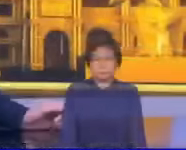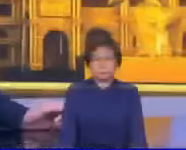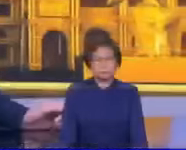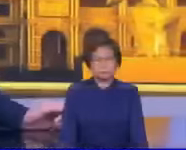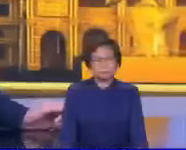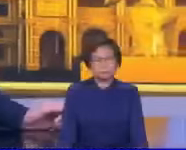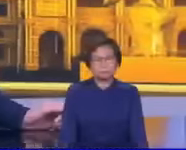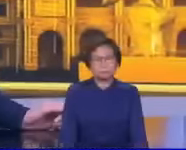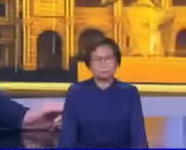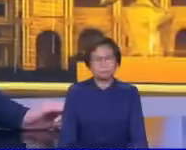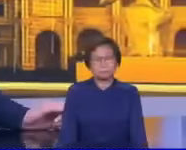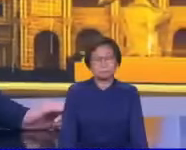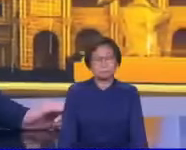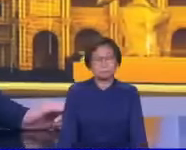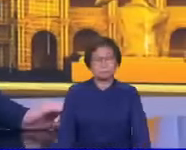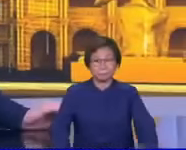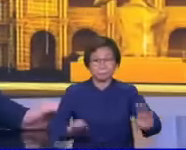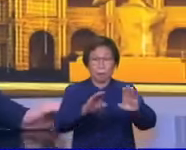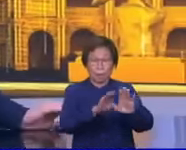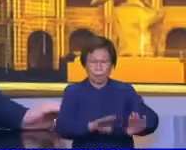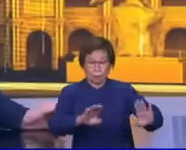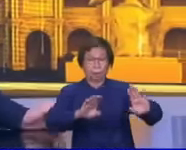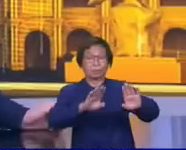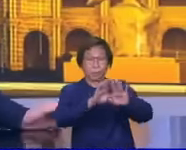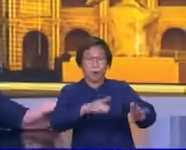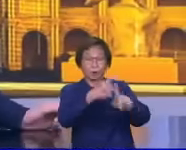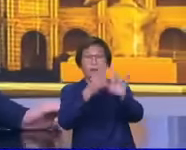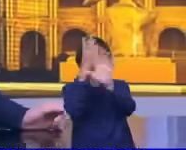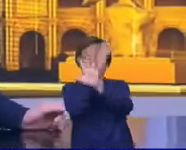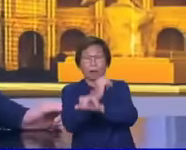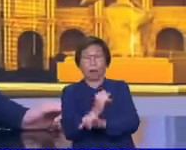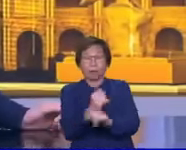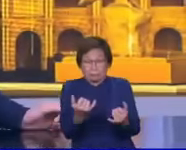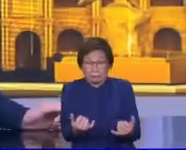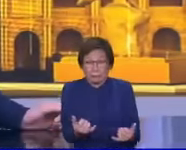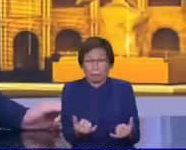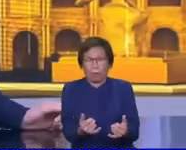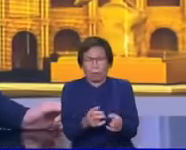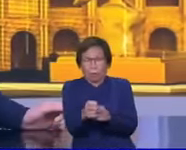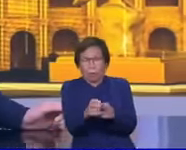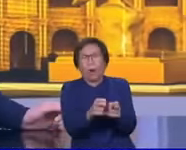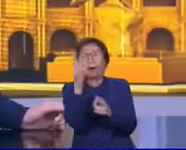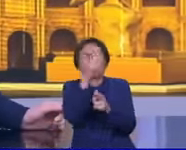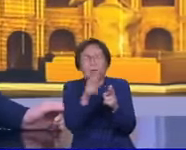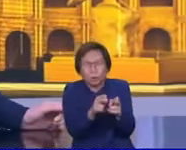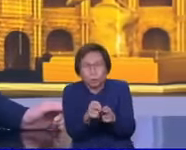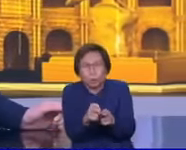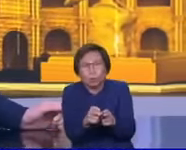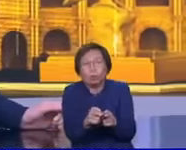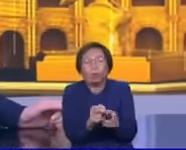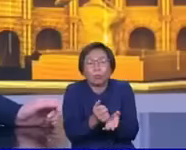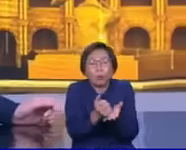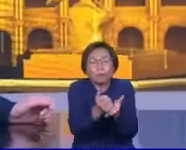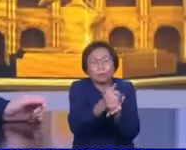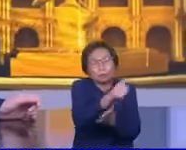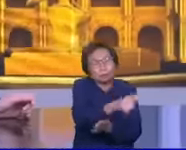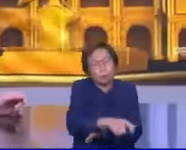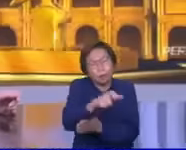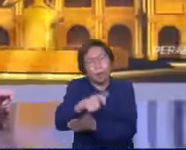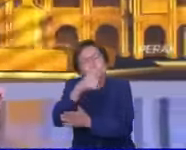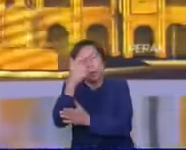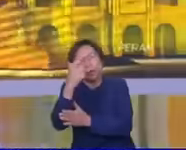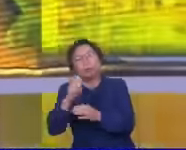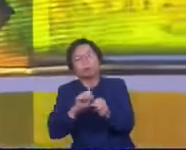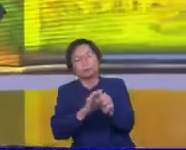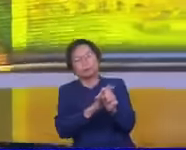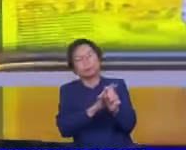Hai semua saudara antara tumpuan dari slow hari ini mengenai usaha kerajaan membantu penduduk terjejas akibat pelaksanaan